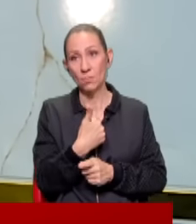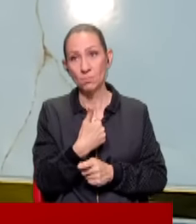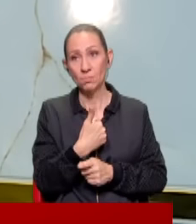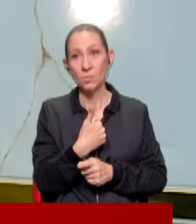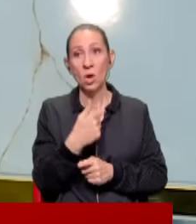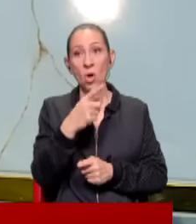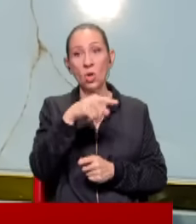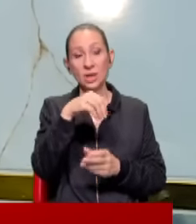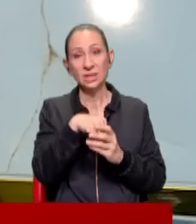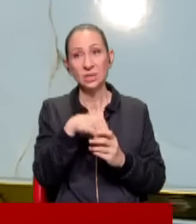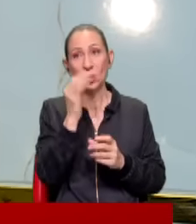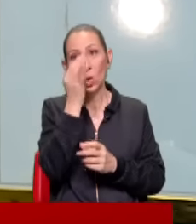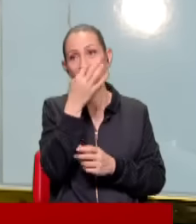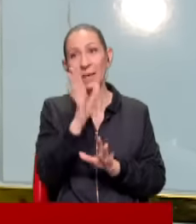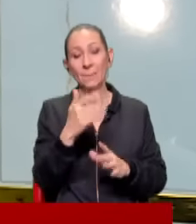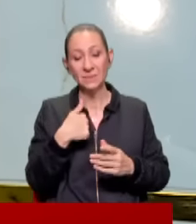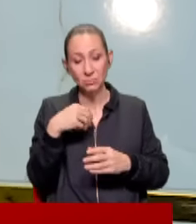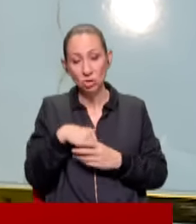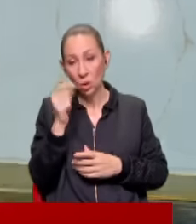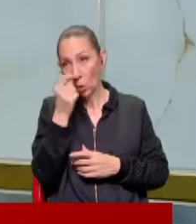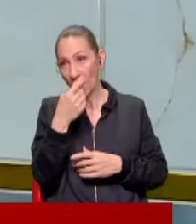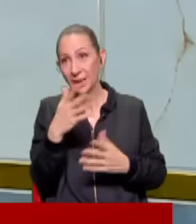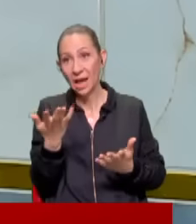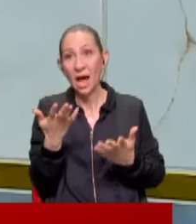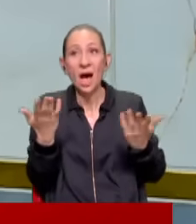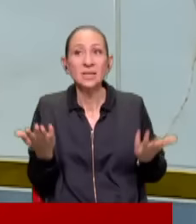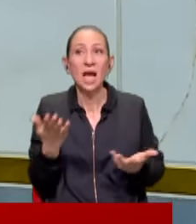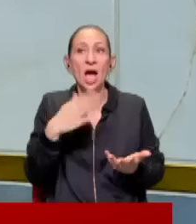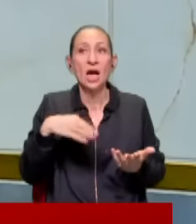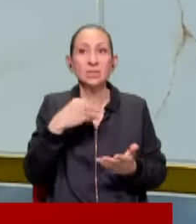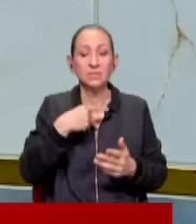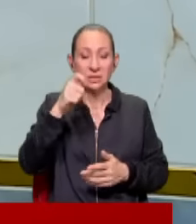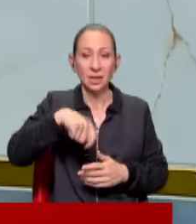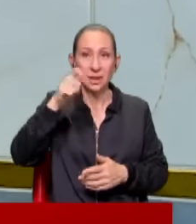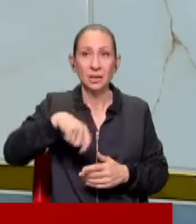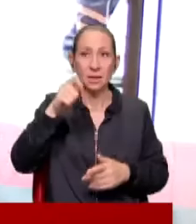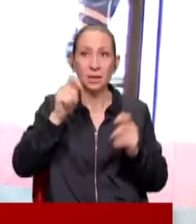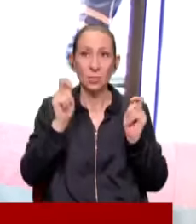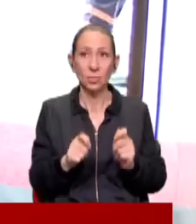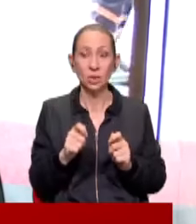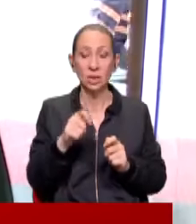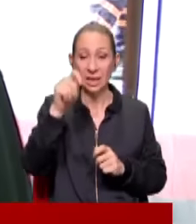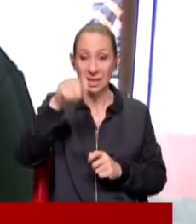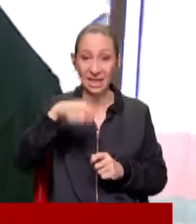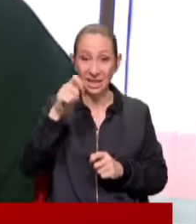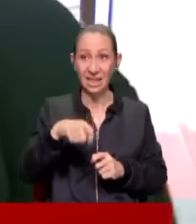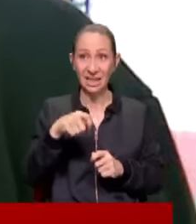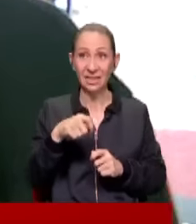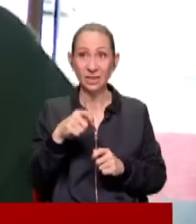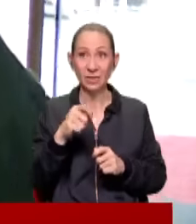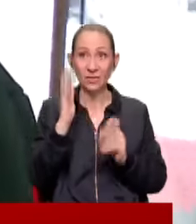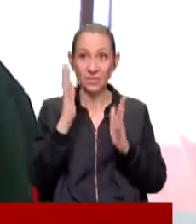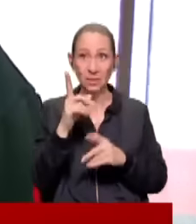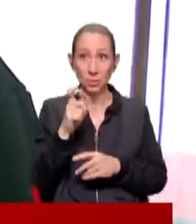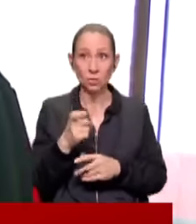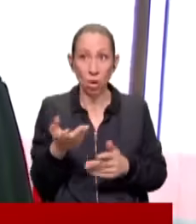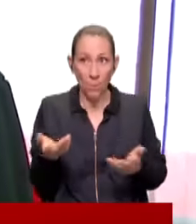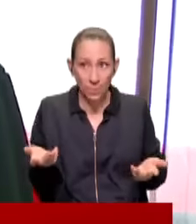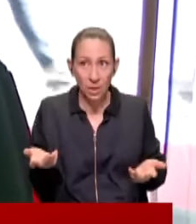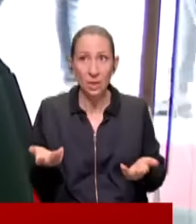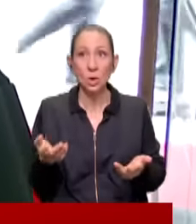Hani onlar açısından da çok kolay değil, bizim açımızdan da çok kolay değil. Artık her şeyi biz kredi kartı üzerinden yapıyoruz. Kredi kartı kullanımı fazla mı? Tabii